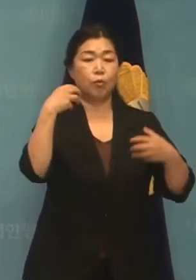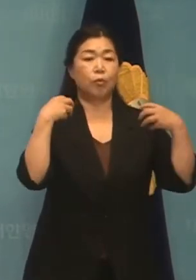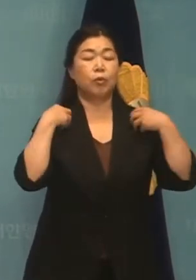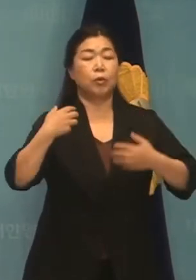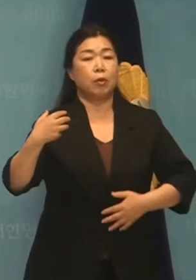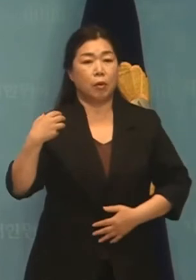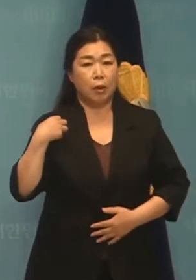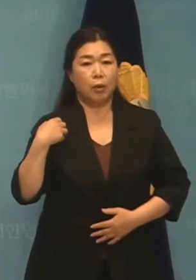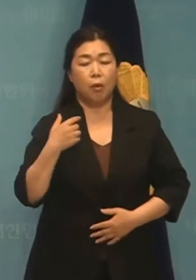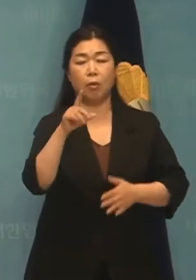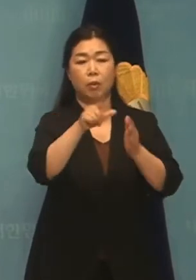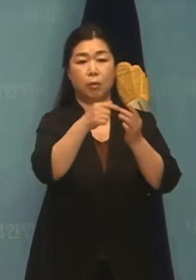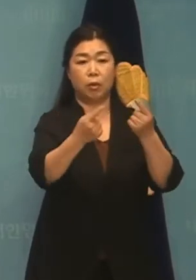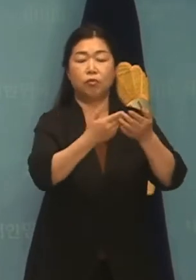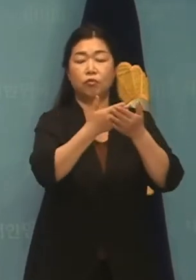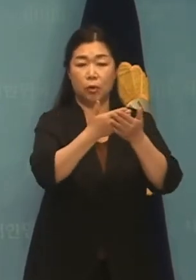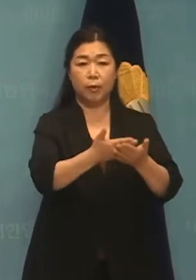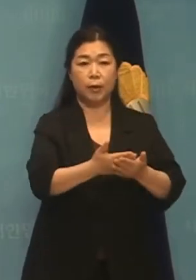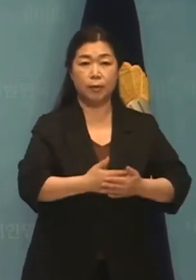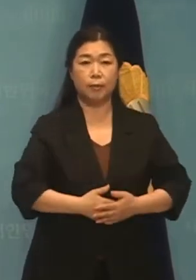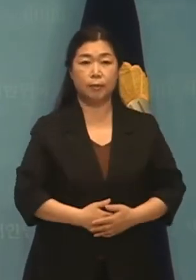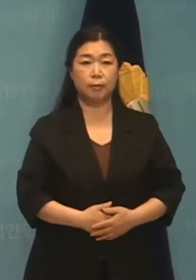어느 때보다 중요해졌습니다.